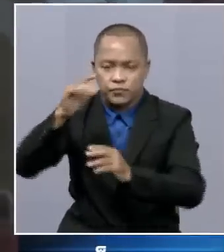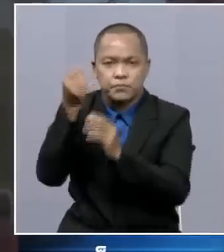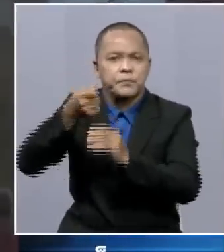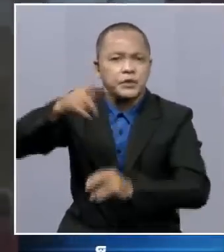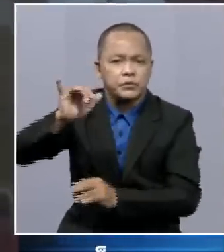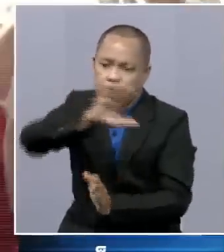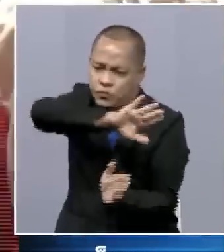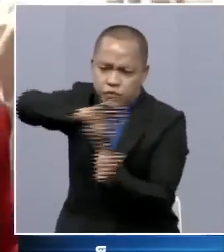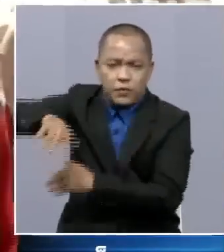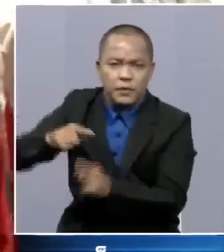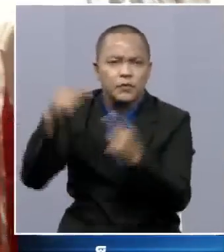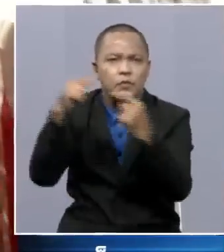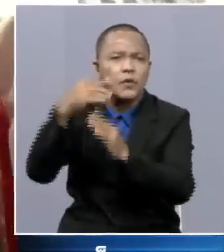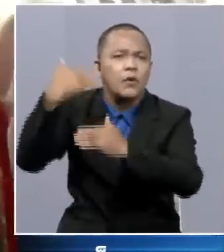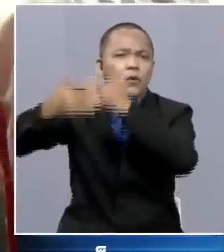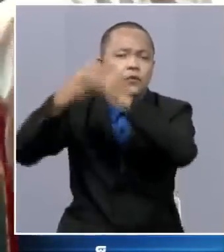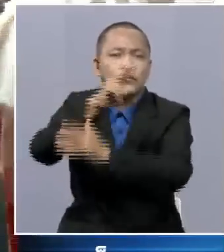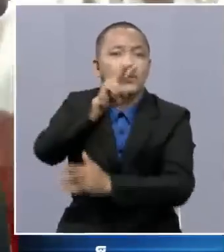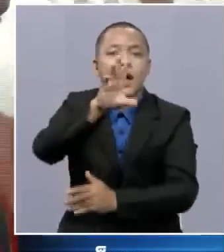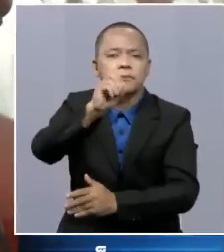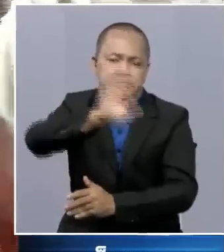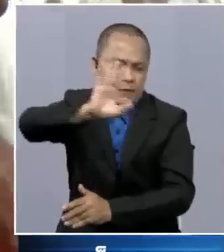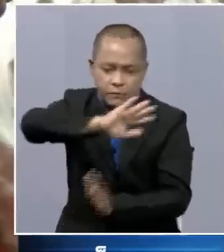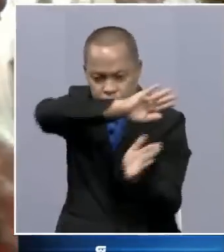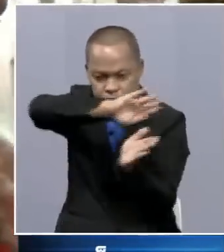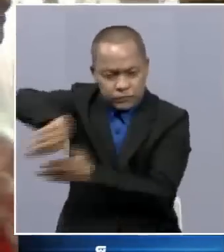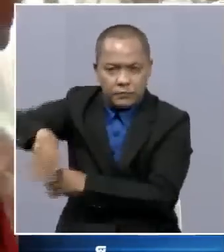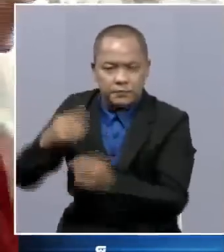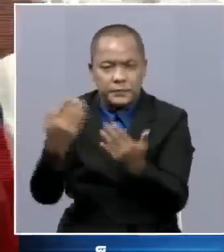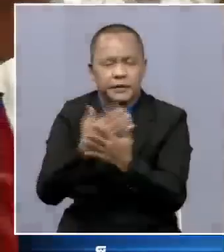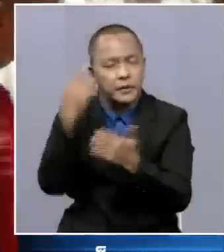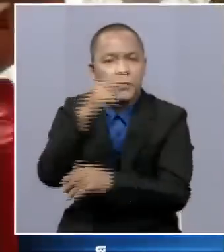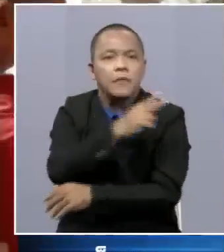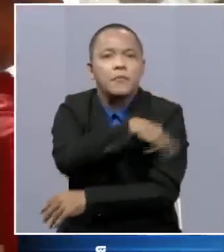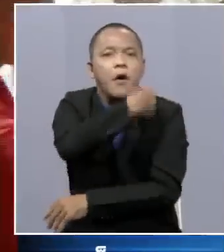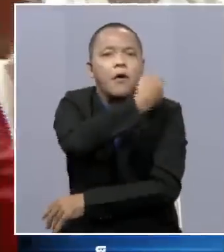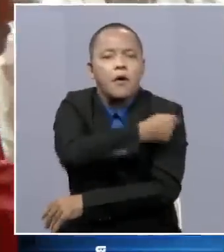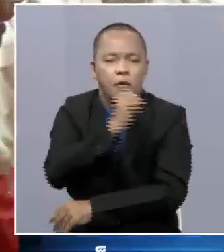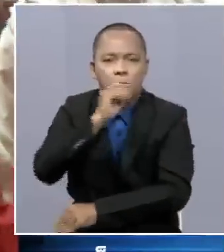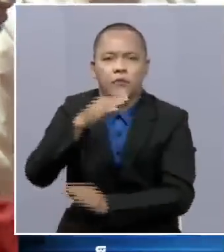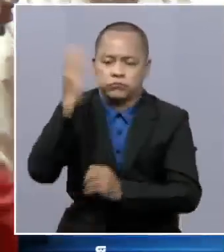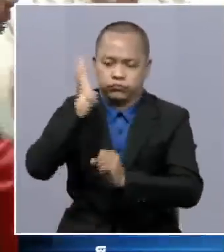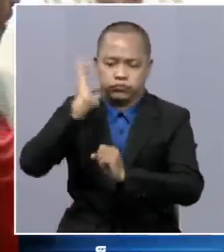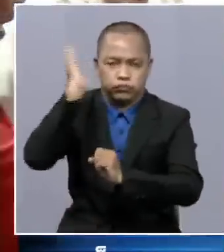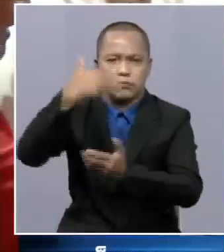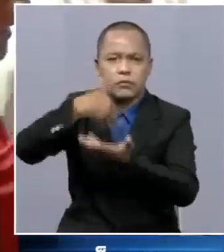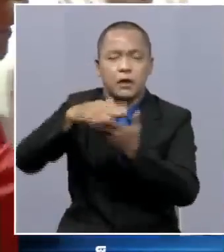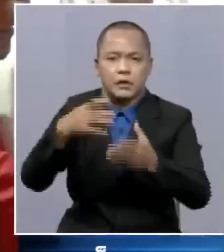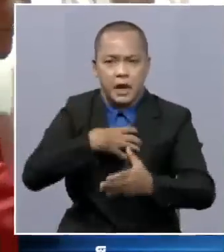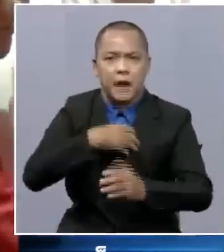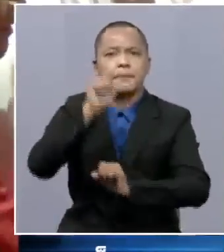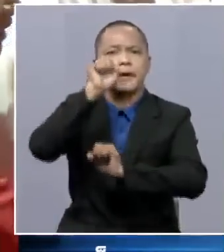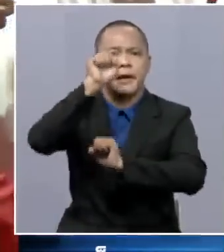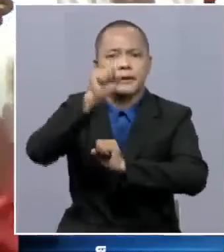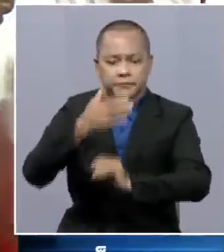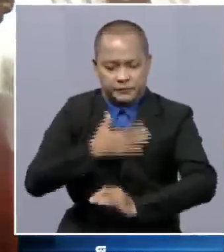คือเลยเป้าหมายเดิมที่วางเอาไว้แลนสไลด์250แล้วอ่ะเนี่ยนะครับช่วงหนึ่งหมอชนน่านเนี่ยพูดปาฐกถาเลยนะครับว่าสิ่งที่อยากจะประกาศ